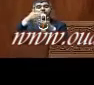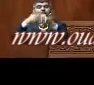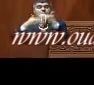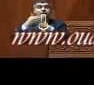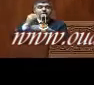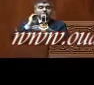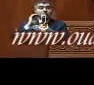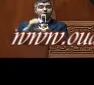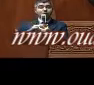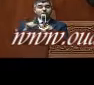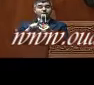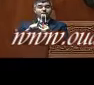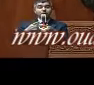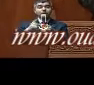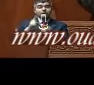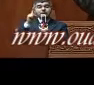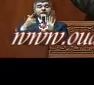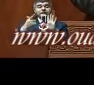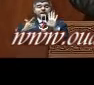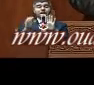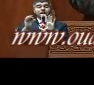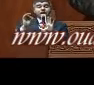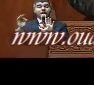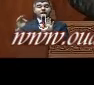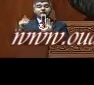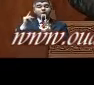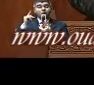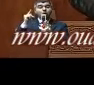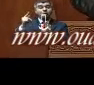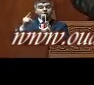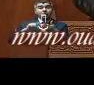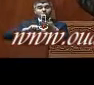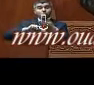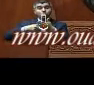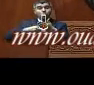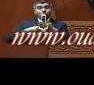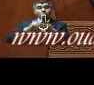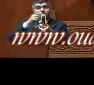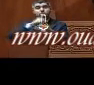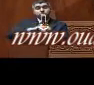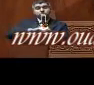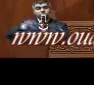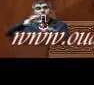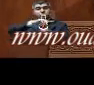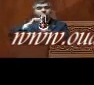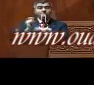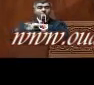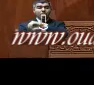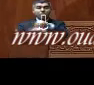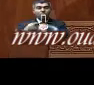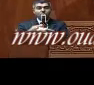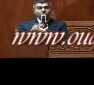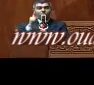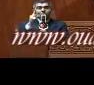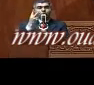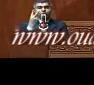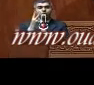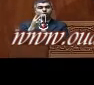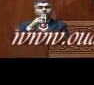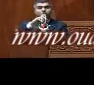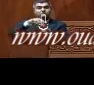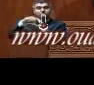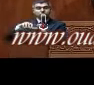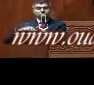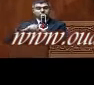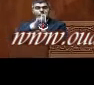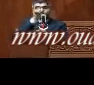وتشييد 1071 كيلومتر من الطرق والمسالك وكهرباء 2248 دوار، وتزويد 121 دوار بالمياه الصالحة للشرب،